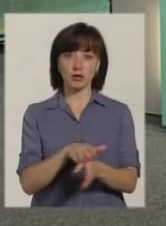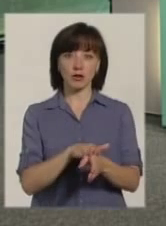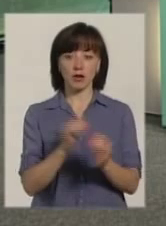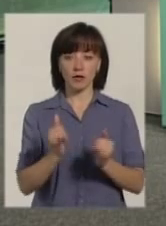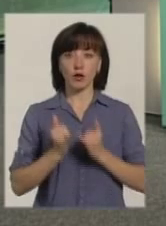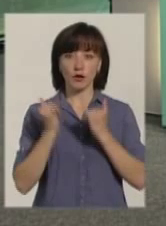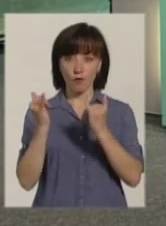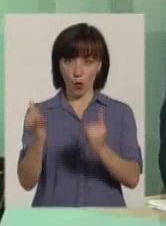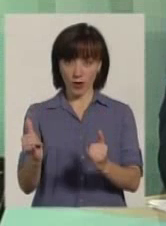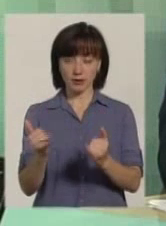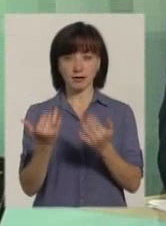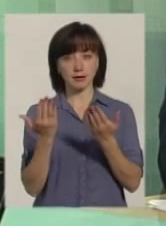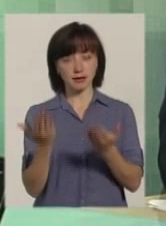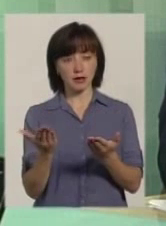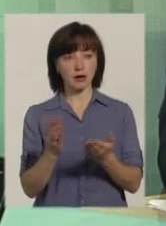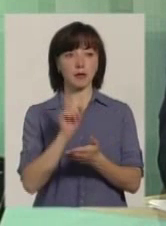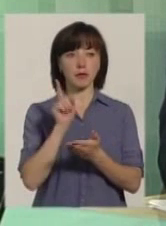до місцевої громади,